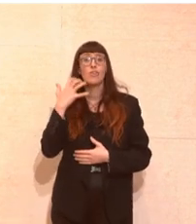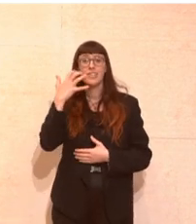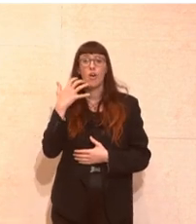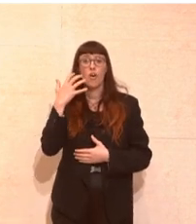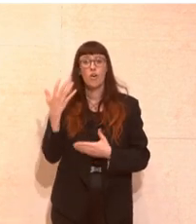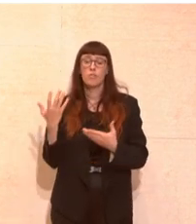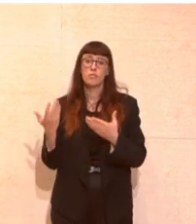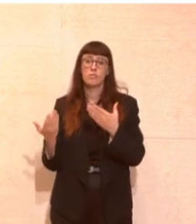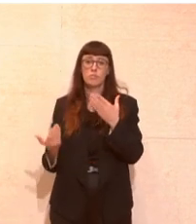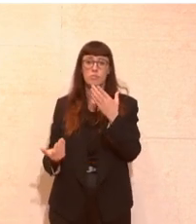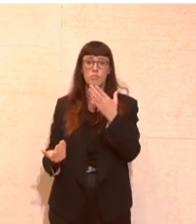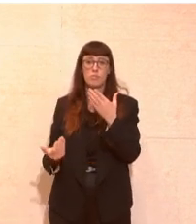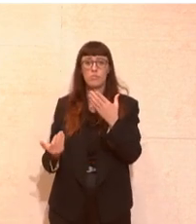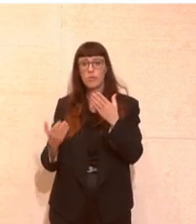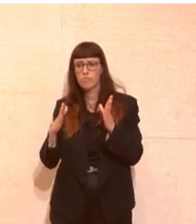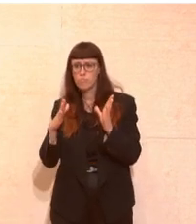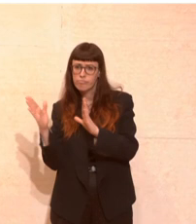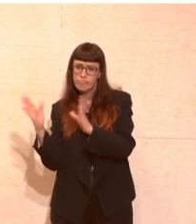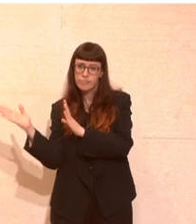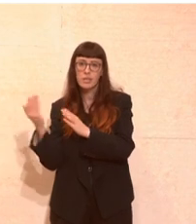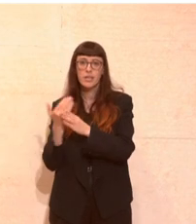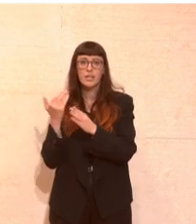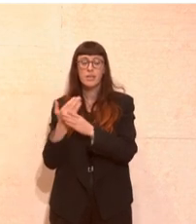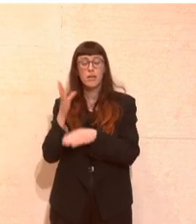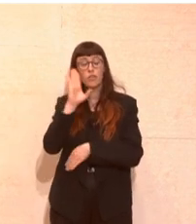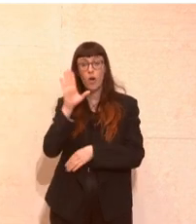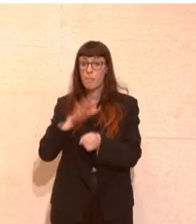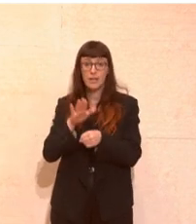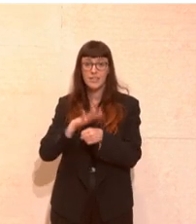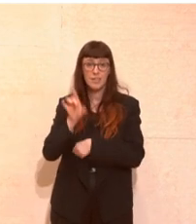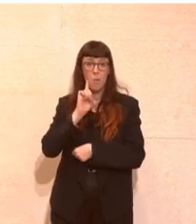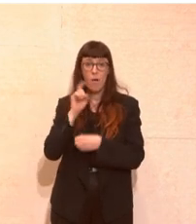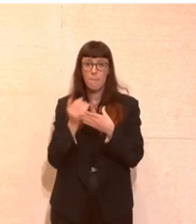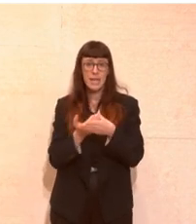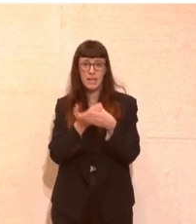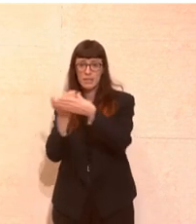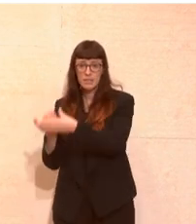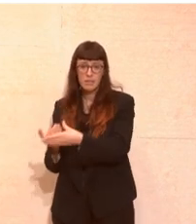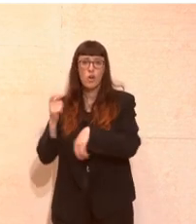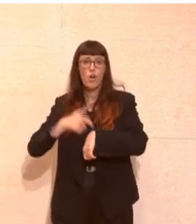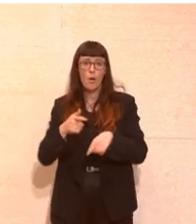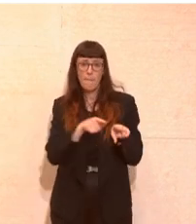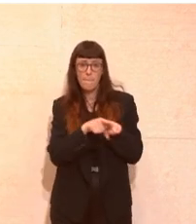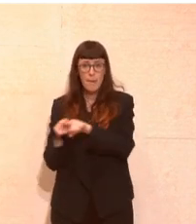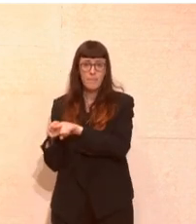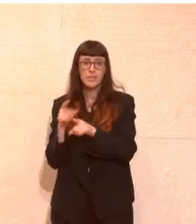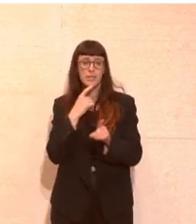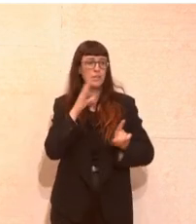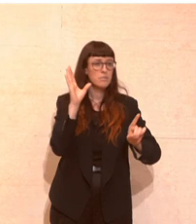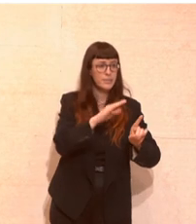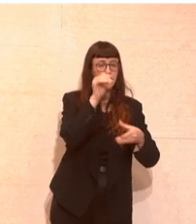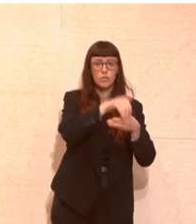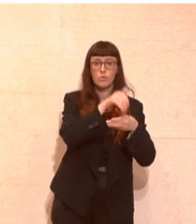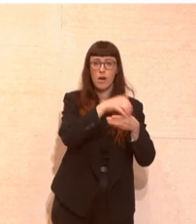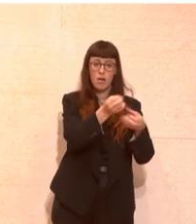de dormir assez parce qu'il faut se réveiller le matin à la même heure. Et donc, être chronotype du soir